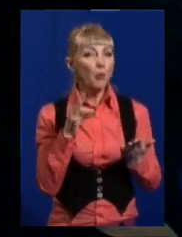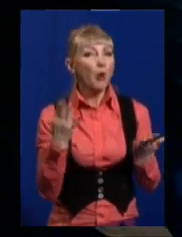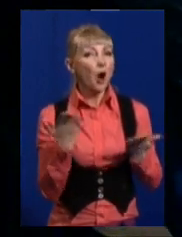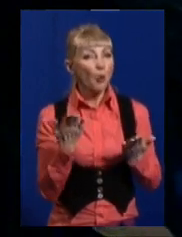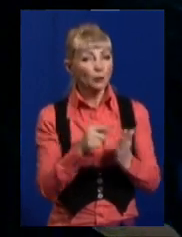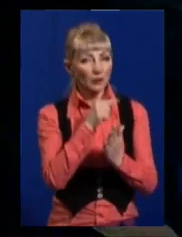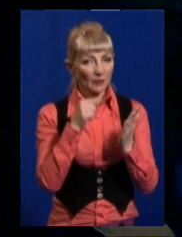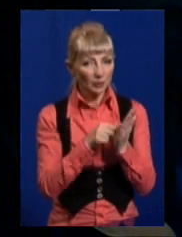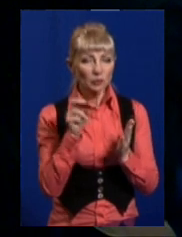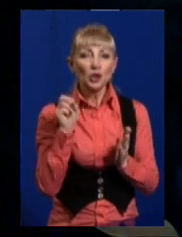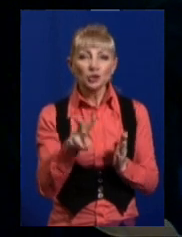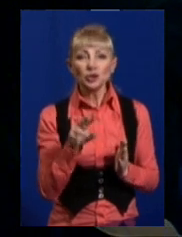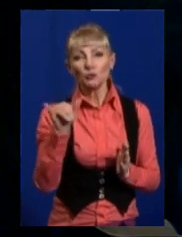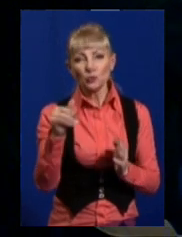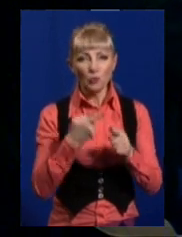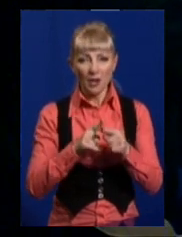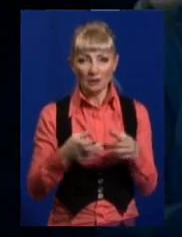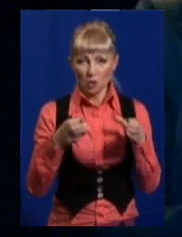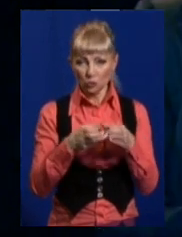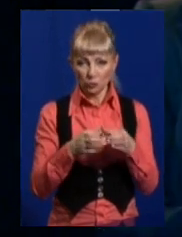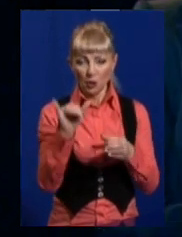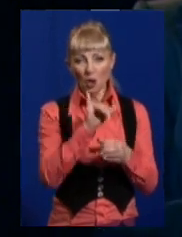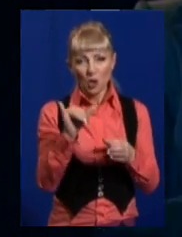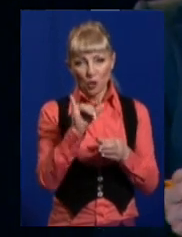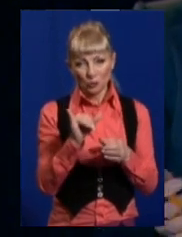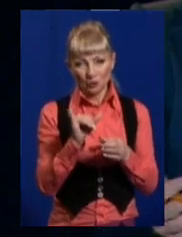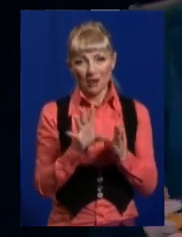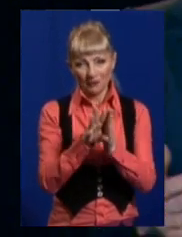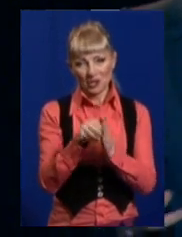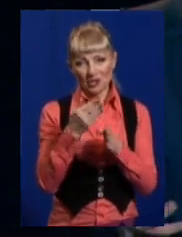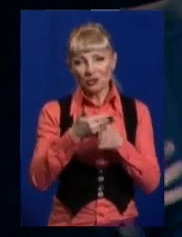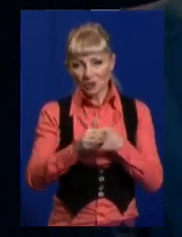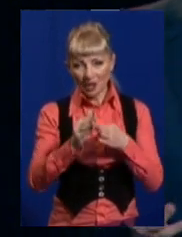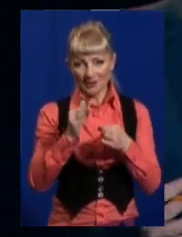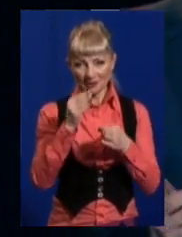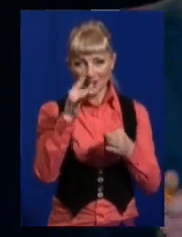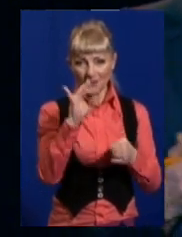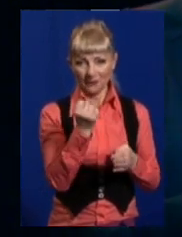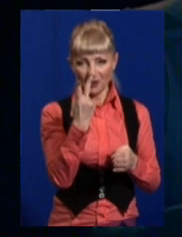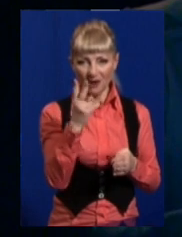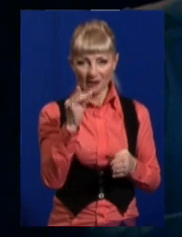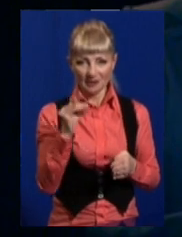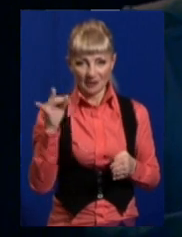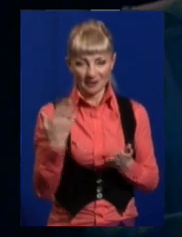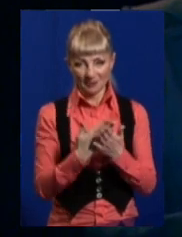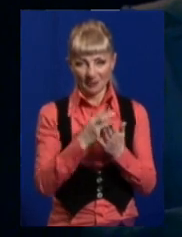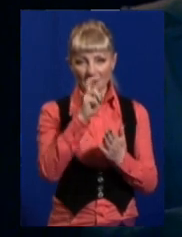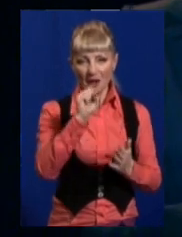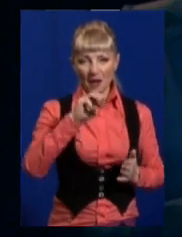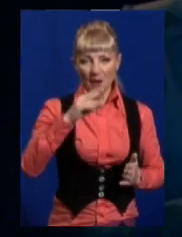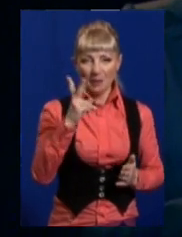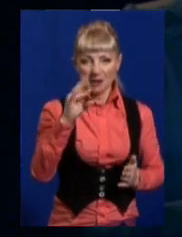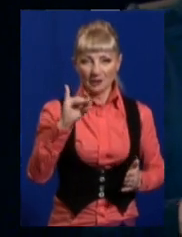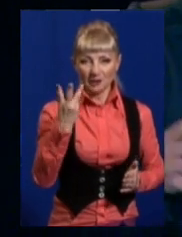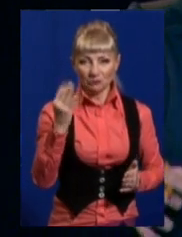у цієї групи, куди увійшли частина фракції. Та? Ну, так, наприклад, як БЮТ, так, із Батьківщини увійшло до